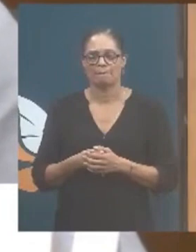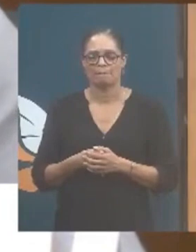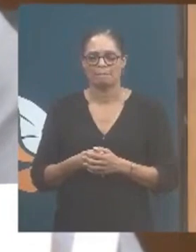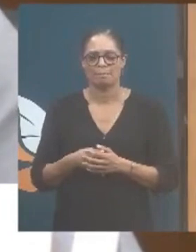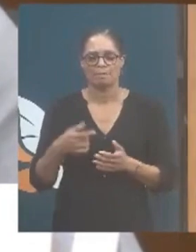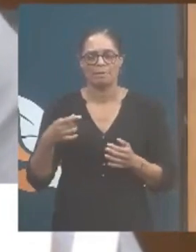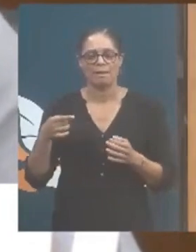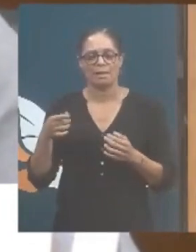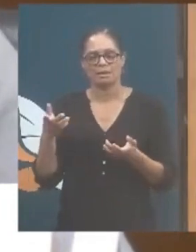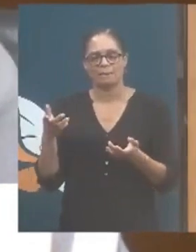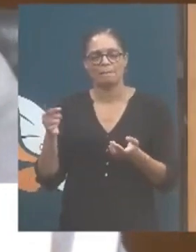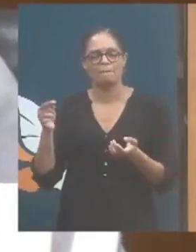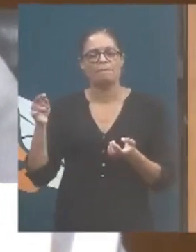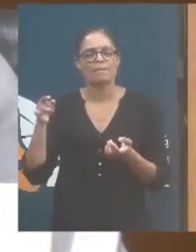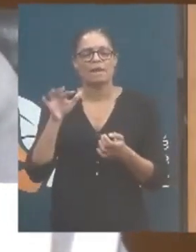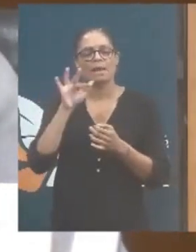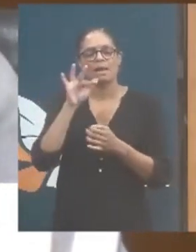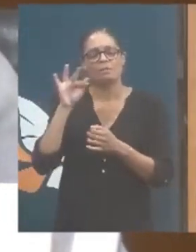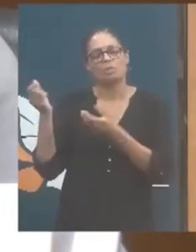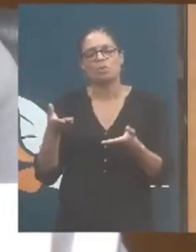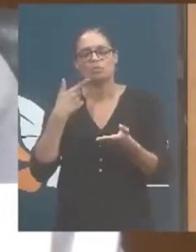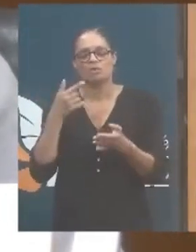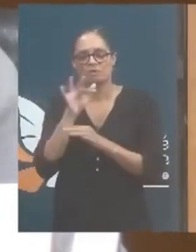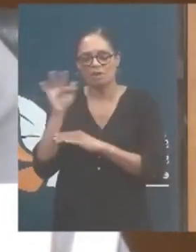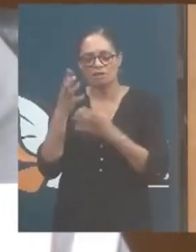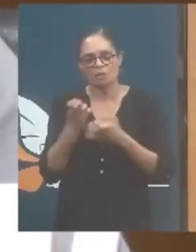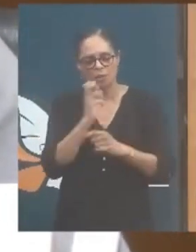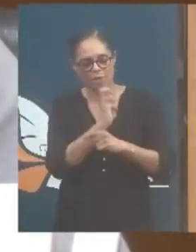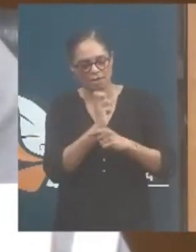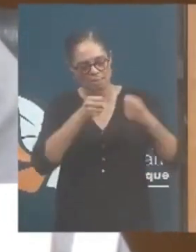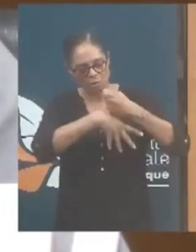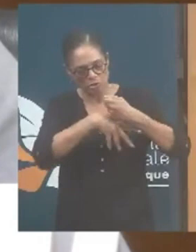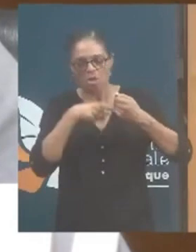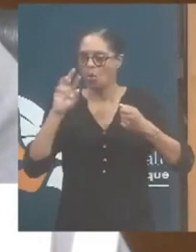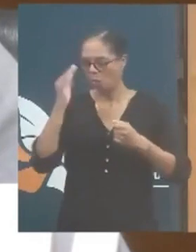France, qui a voulu garder Mayotte, qui l'a reconnue comme département,